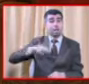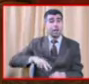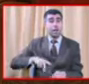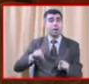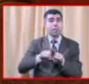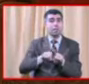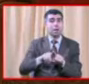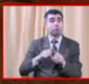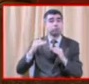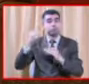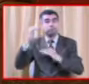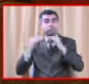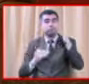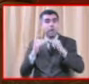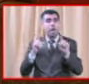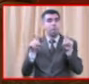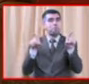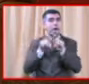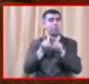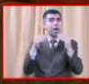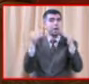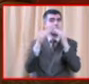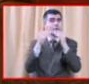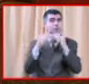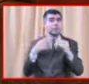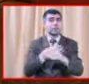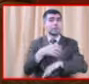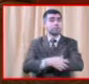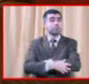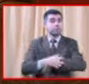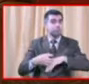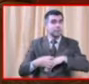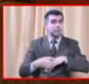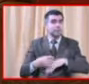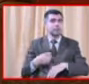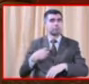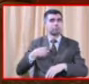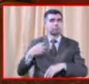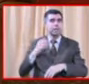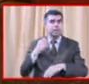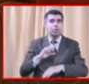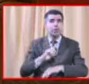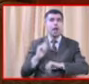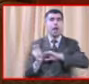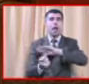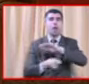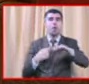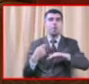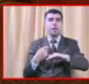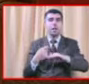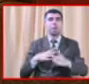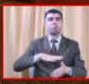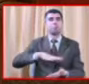فوارق وتفاوتات فيما يخص الولوج للخدمات الصحيه بين العالم القروي والمناطق النائيه والمناطق